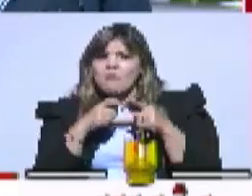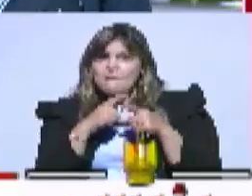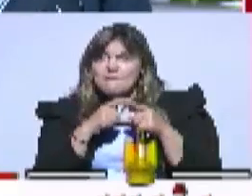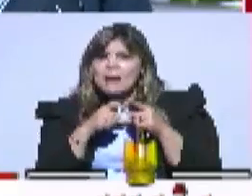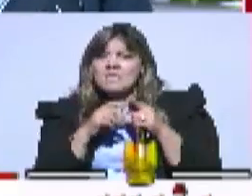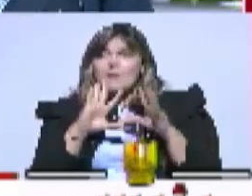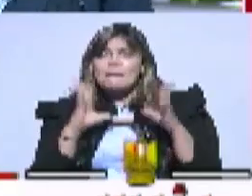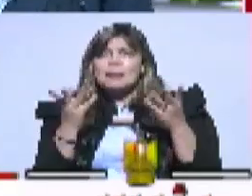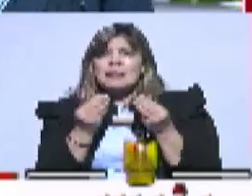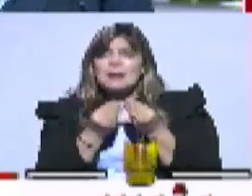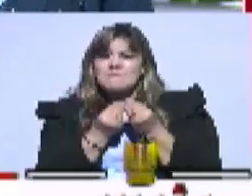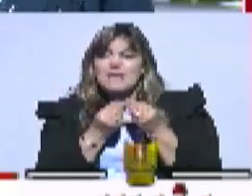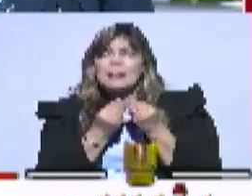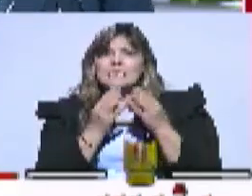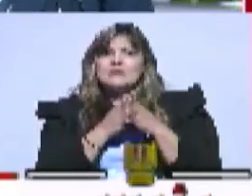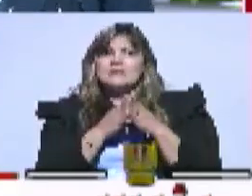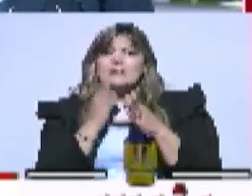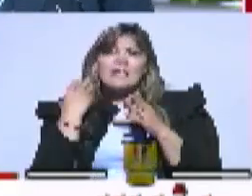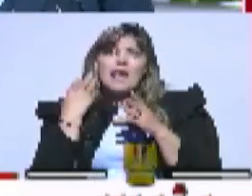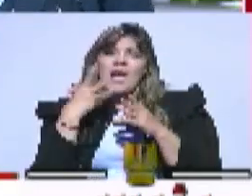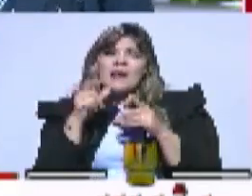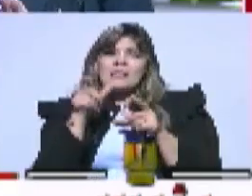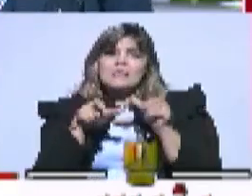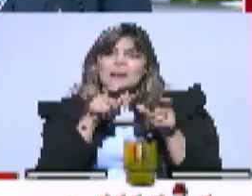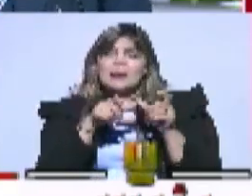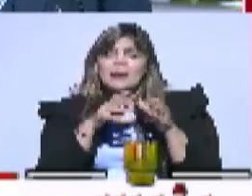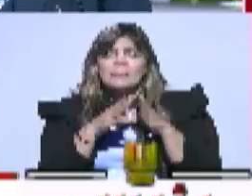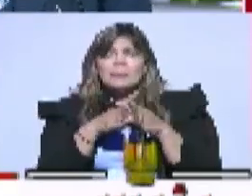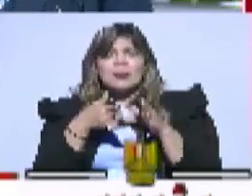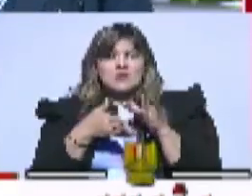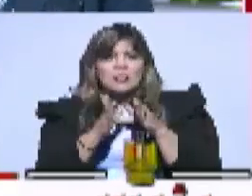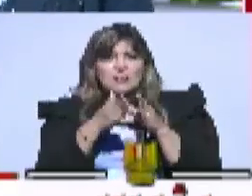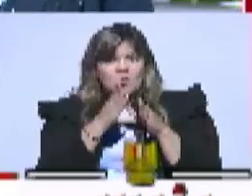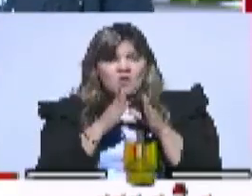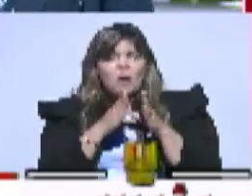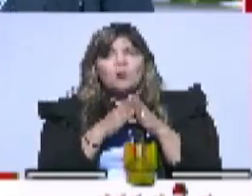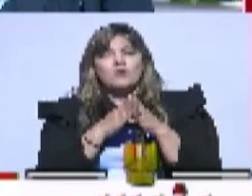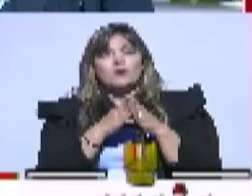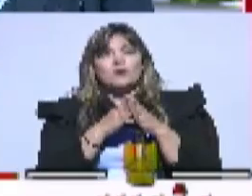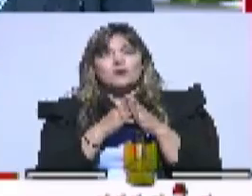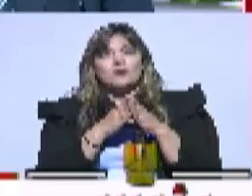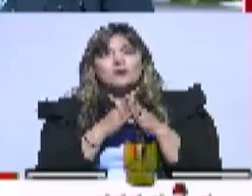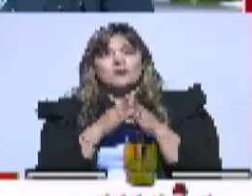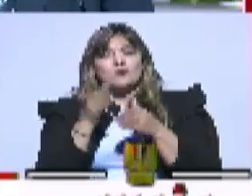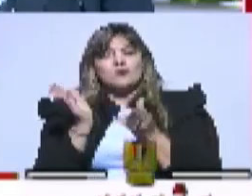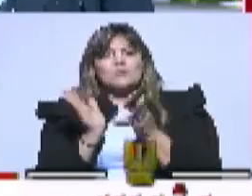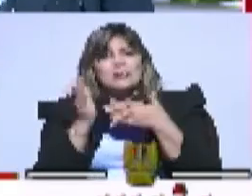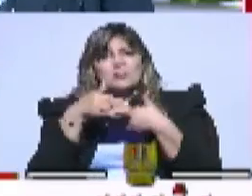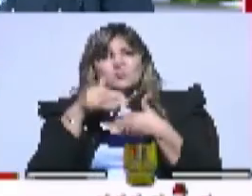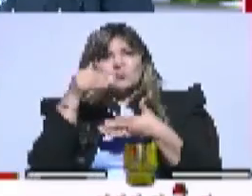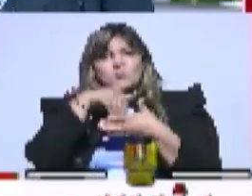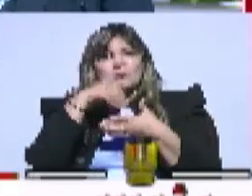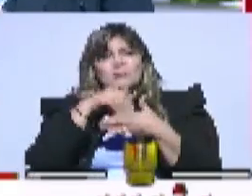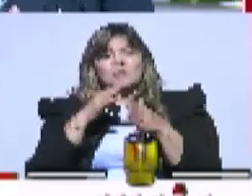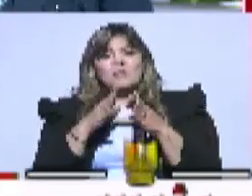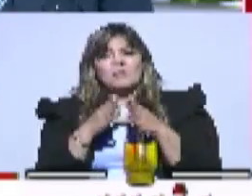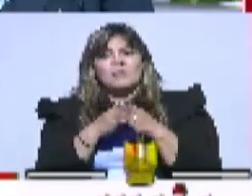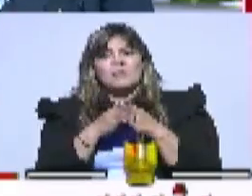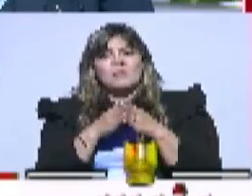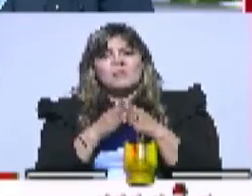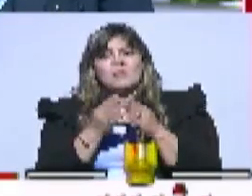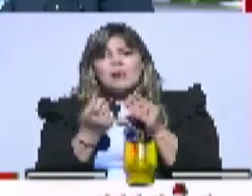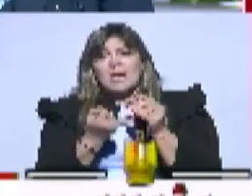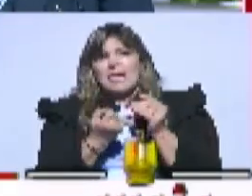41% أو 42% من إجمالي عدد الناخبين اللي راحوا الصناديق. دول